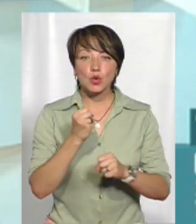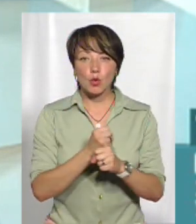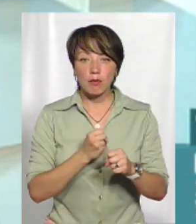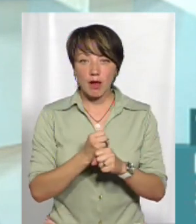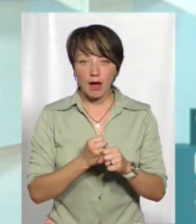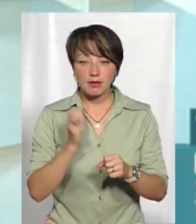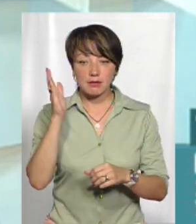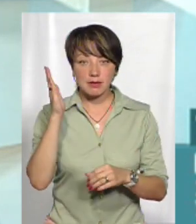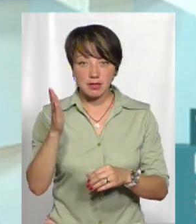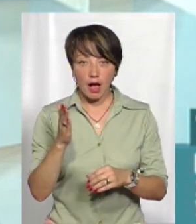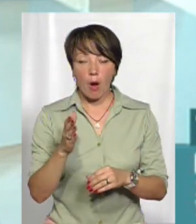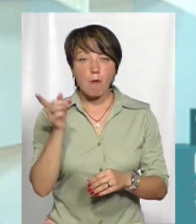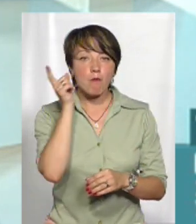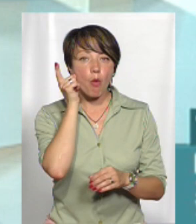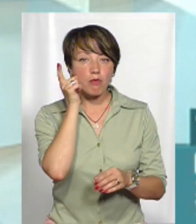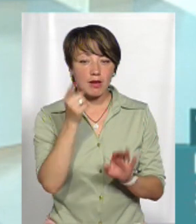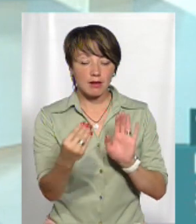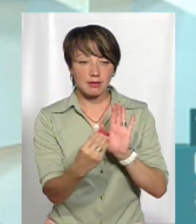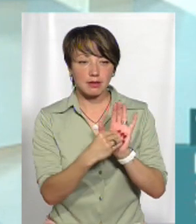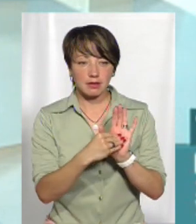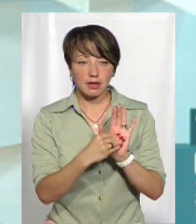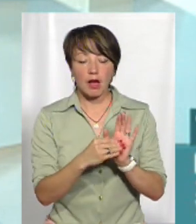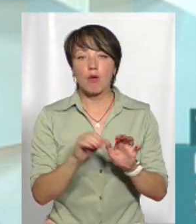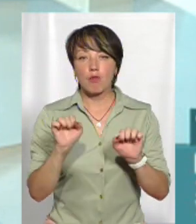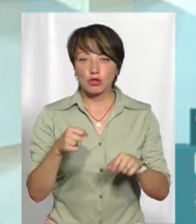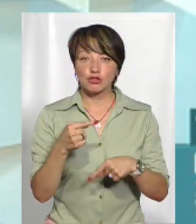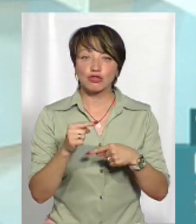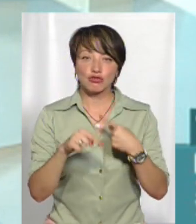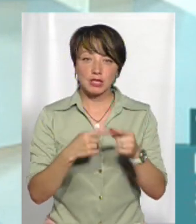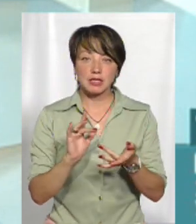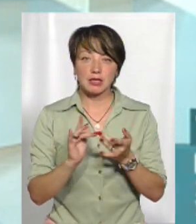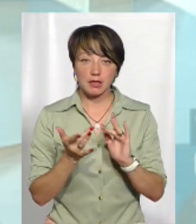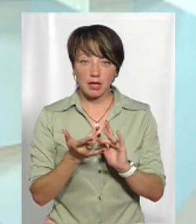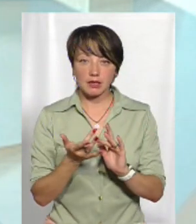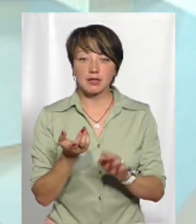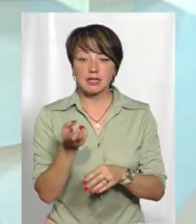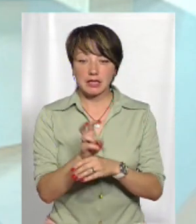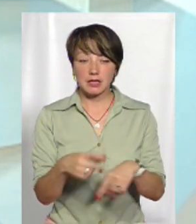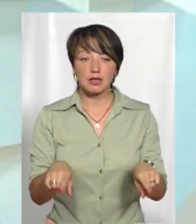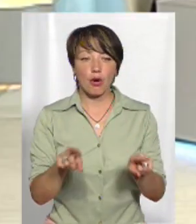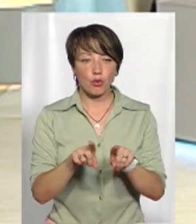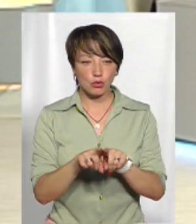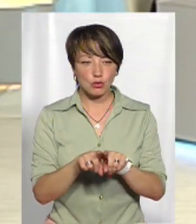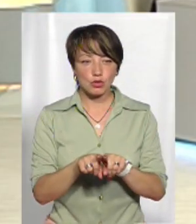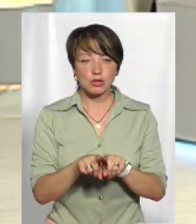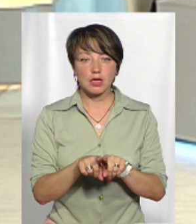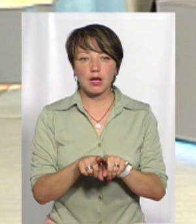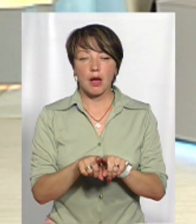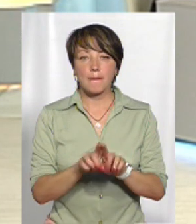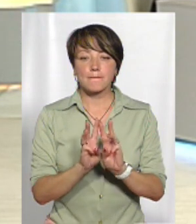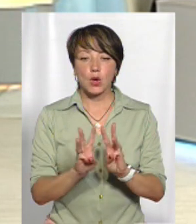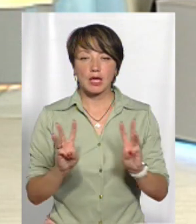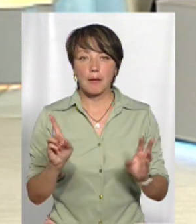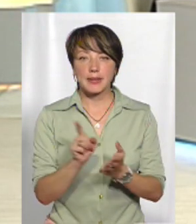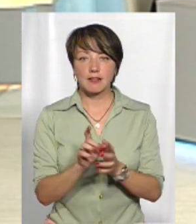доступу до веб-порталу, але можна через інтернет на телефоні зайти також на веб-портал